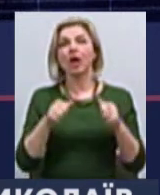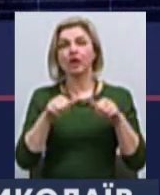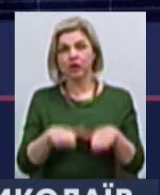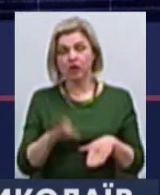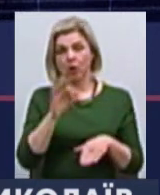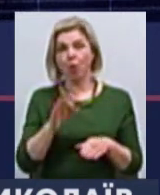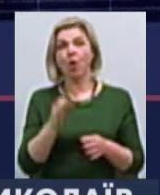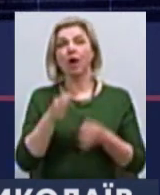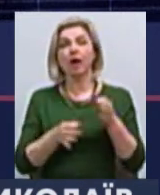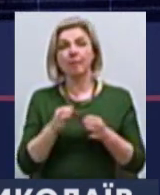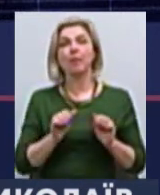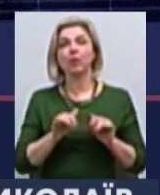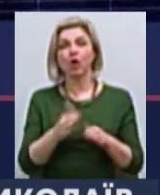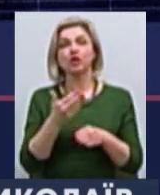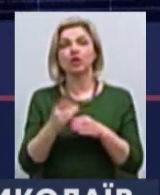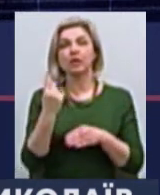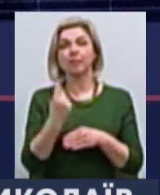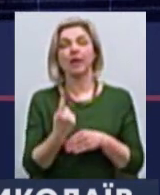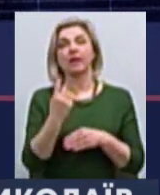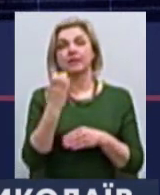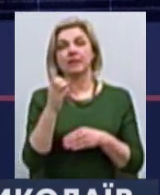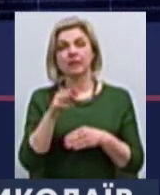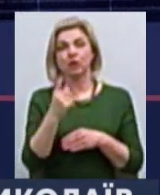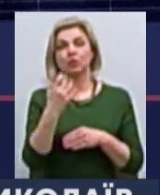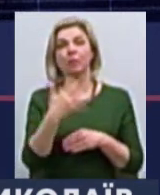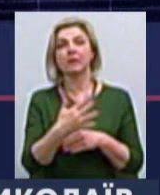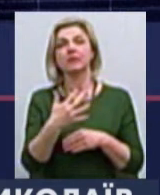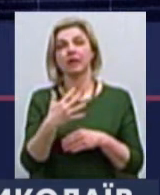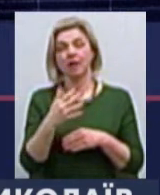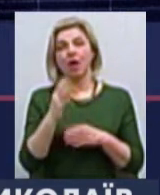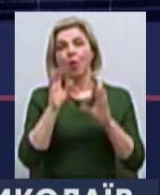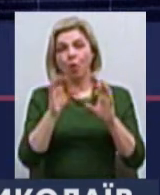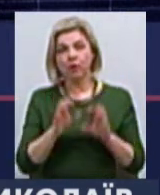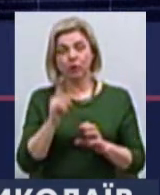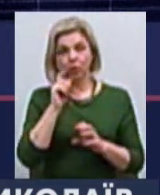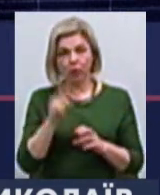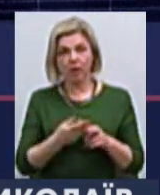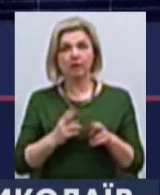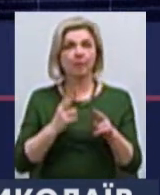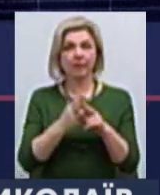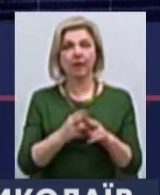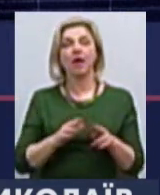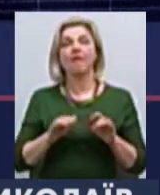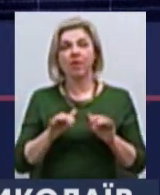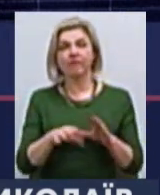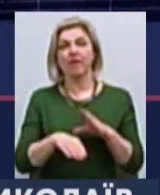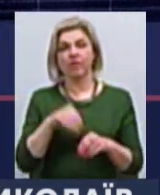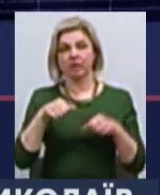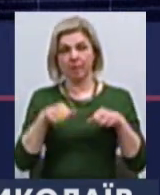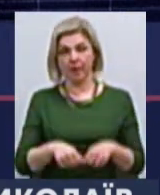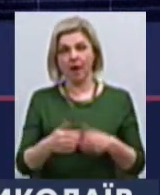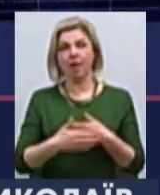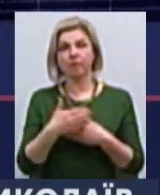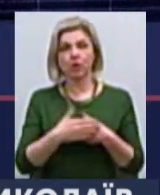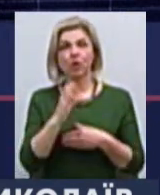кримінального провадження за частиною 1 статті 157 Кримінального кодексу України. Це є перешкоджання здійсненню виборчого права, що карається обмеженням волі